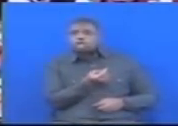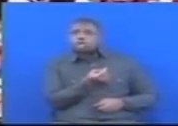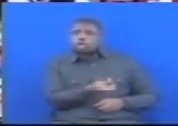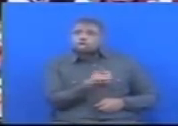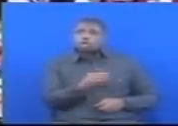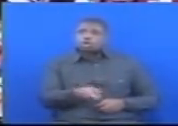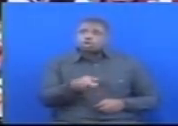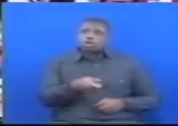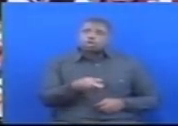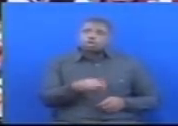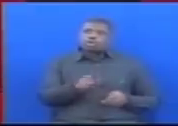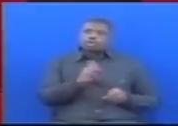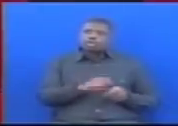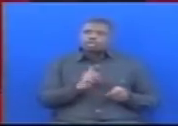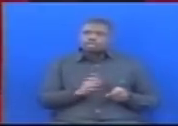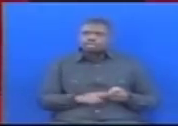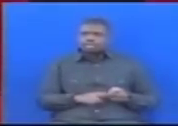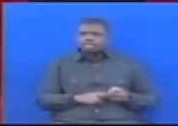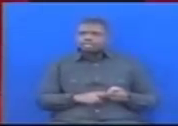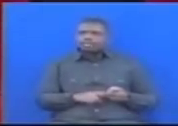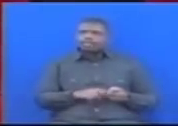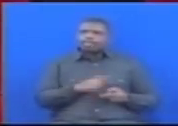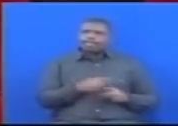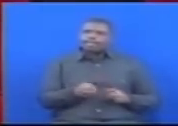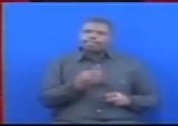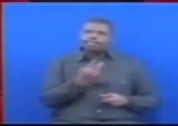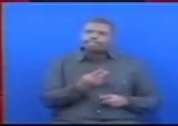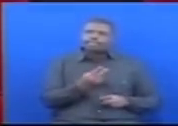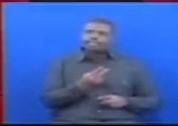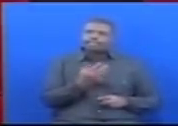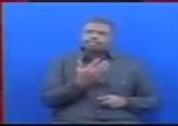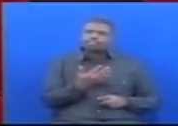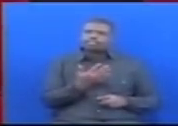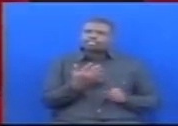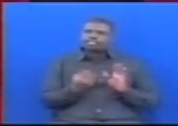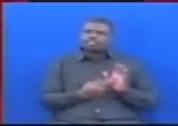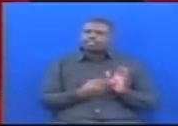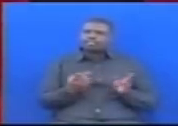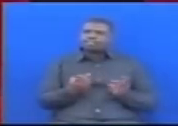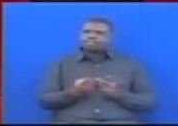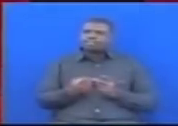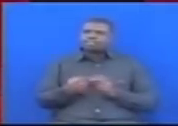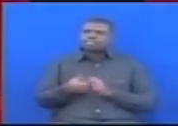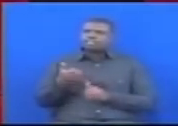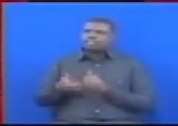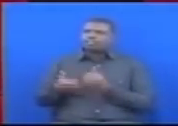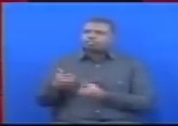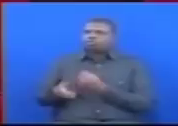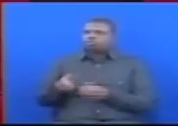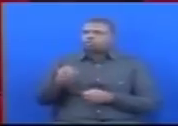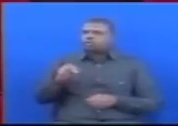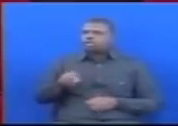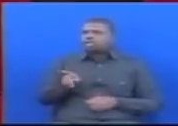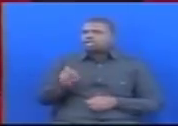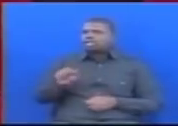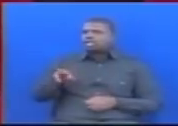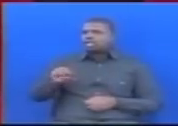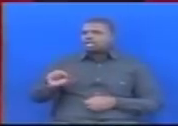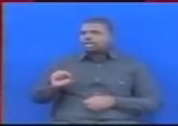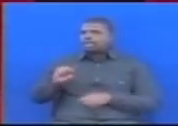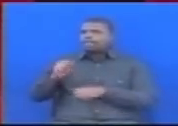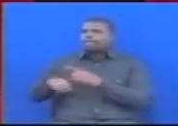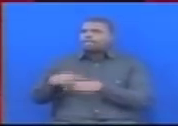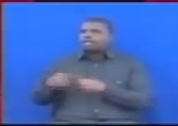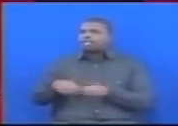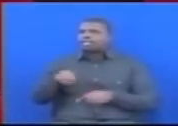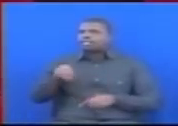namba 256 linafanana kabisa na changamoto iliyopo wilaya Ngara katika mradi wa Muheza.